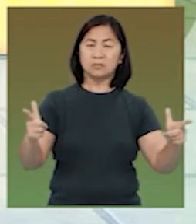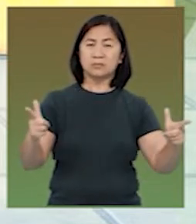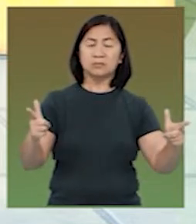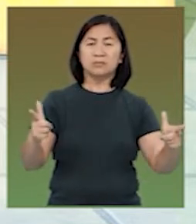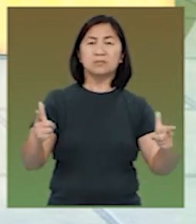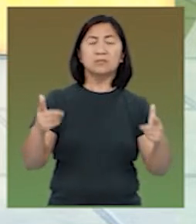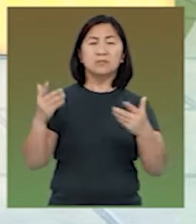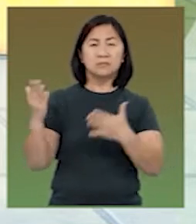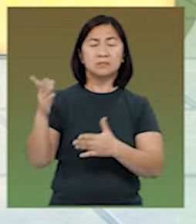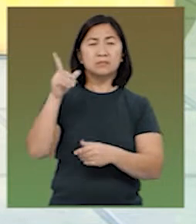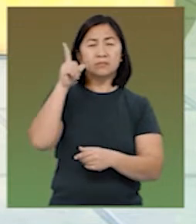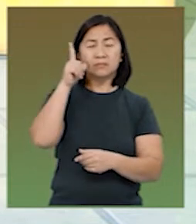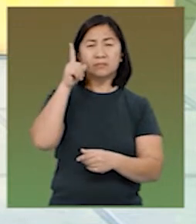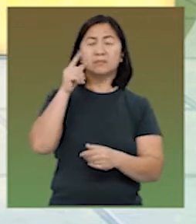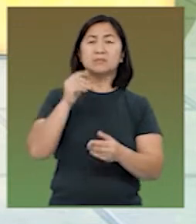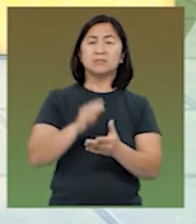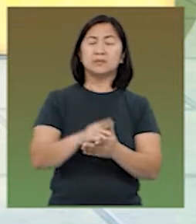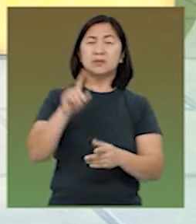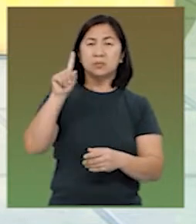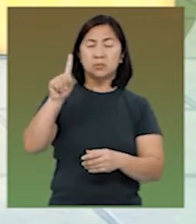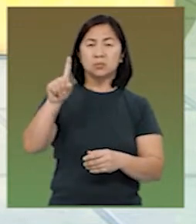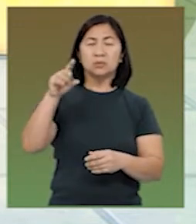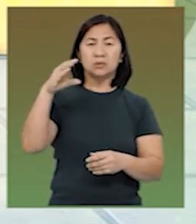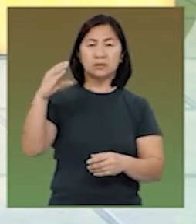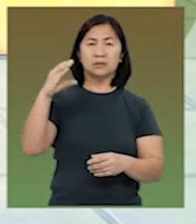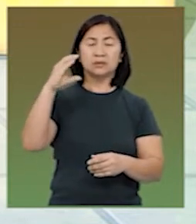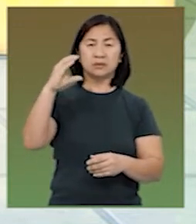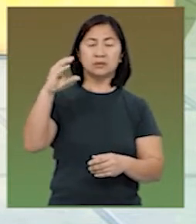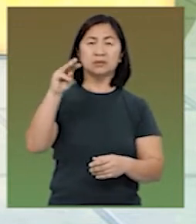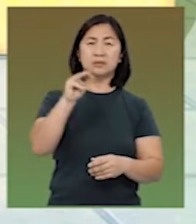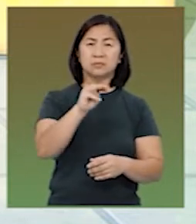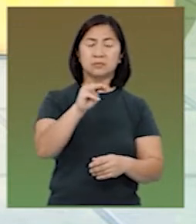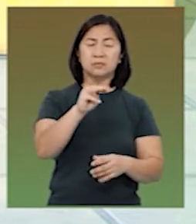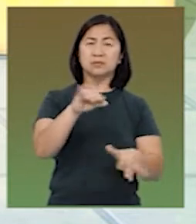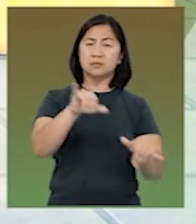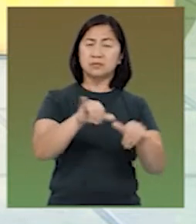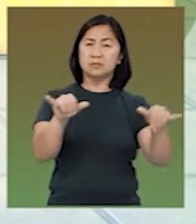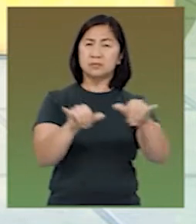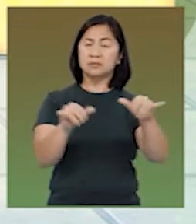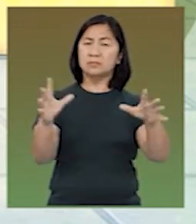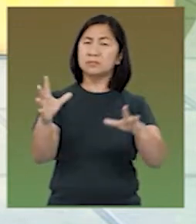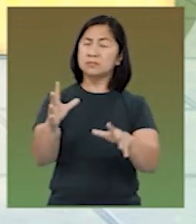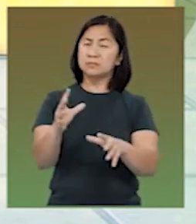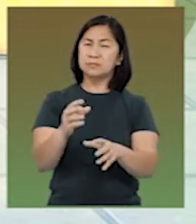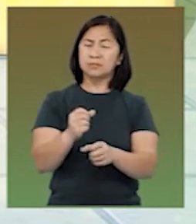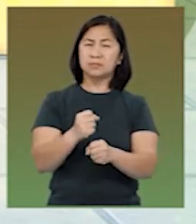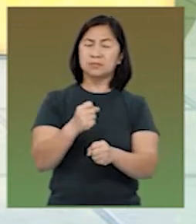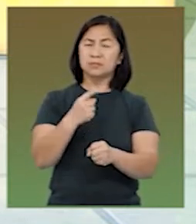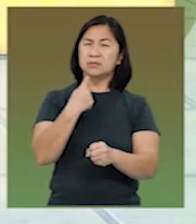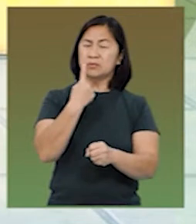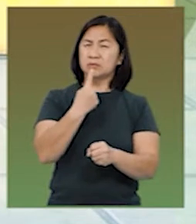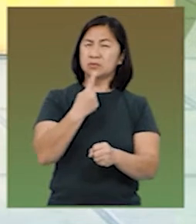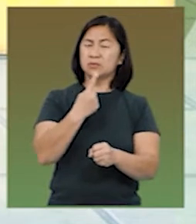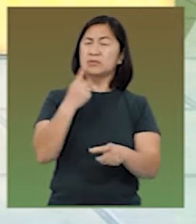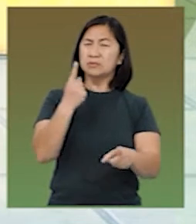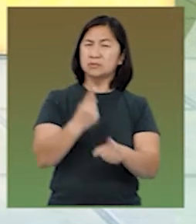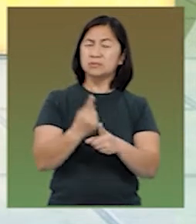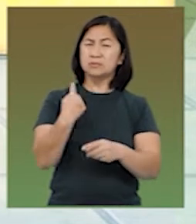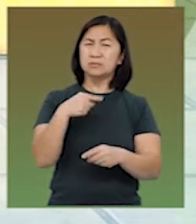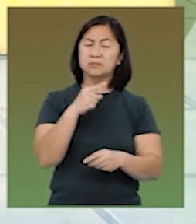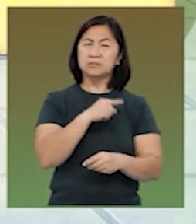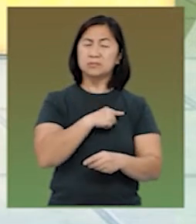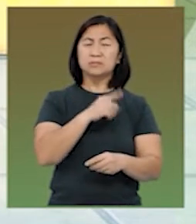Ako naman po, inay, ay 100 centimeters po ang sukat ng aking nakuha. Sino po ang tama sa amin,